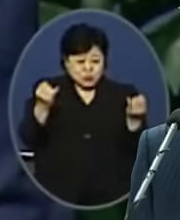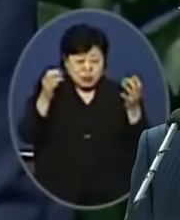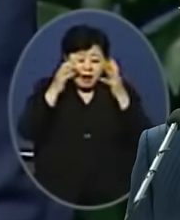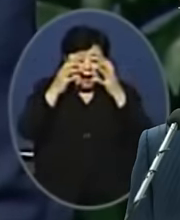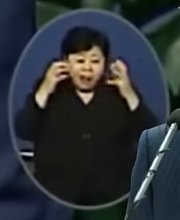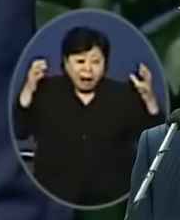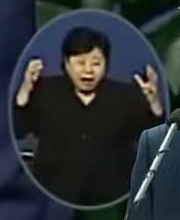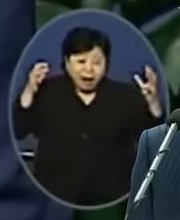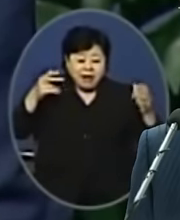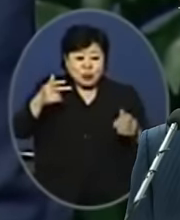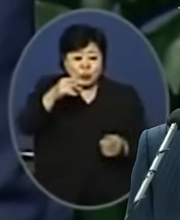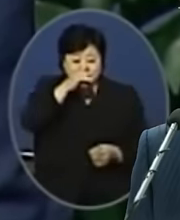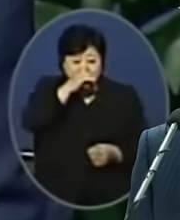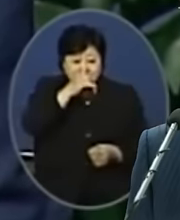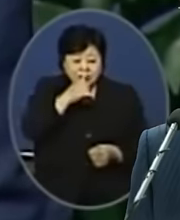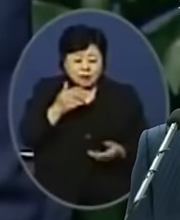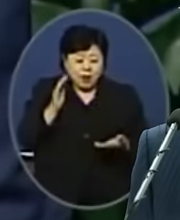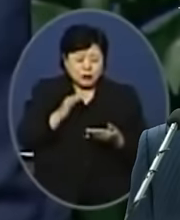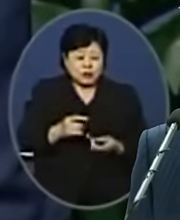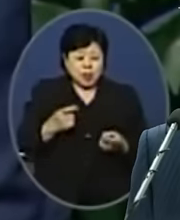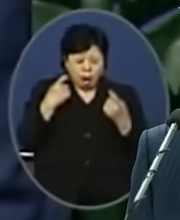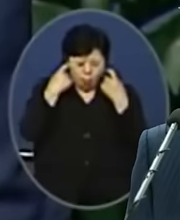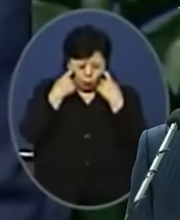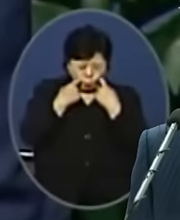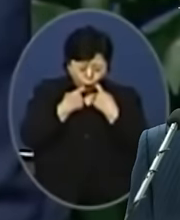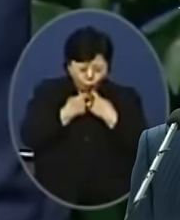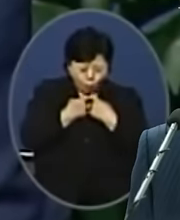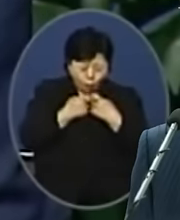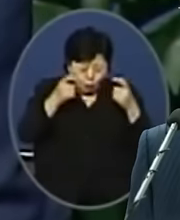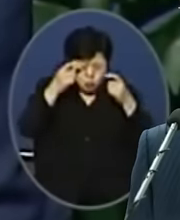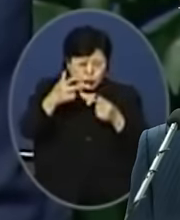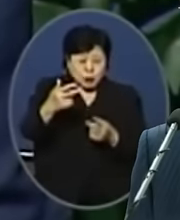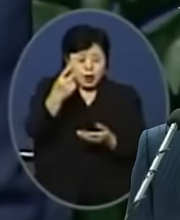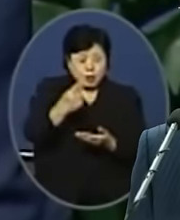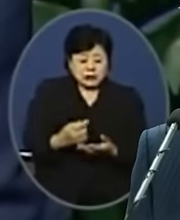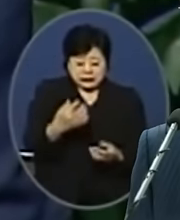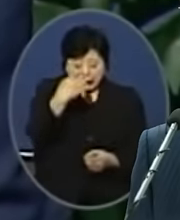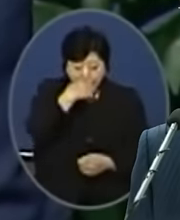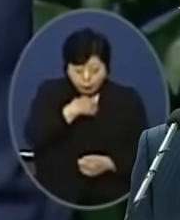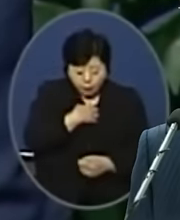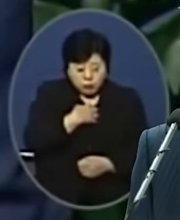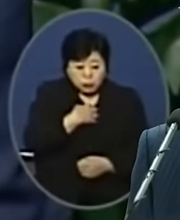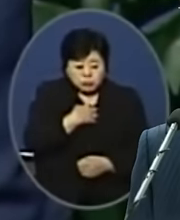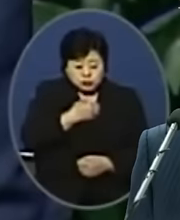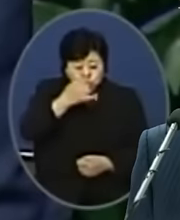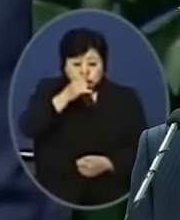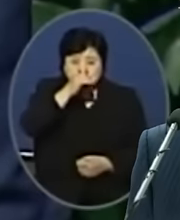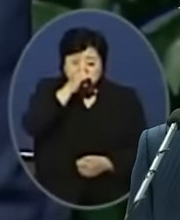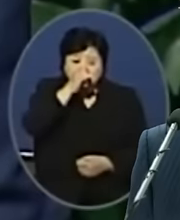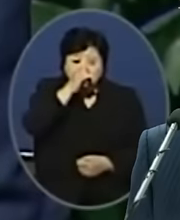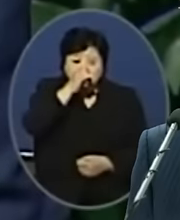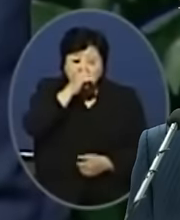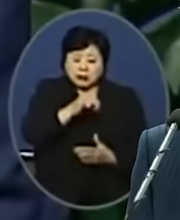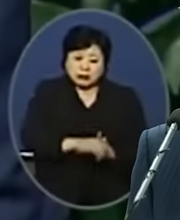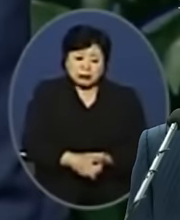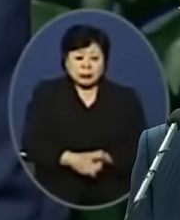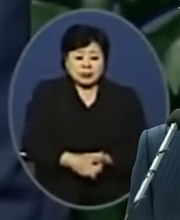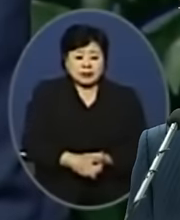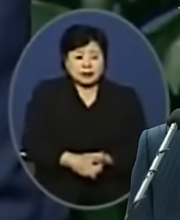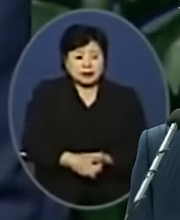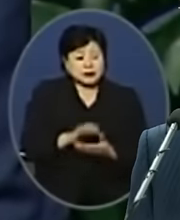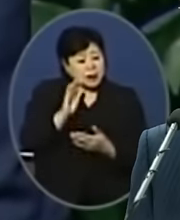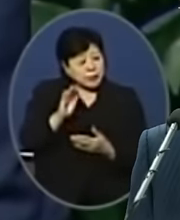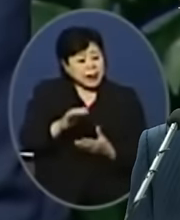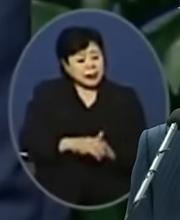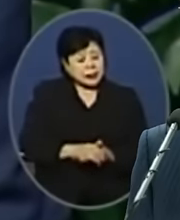특실특실한데, 얼마 있지 않다가 빼빼한 암소가 일곱 마리 와서 그거 다 잡아먹고 난 다음에 그래도 아직 빼빼하더라. 그